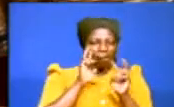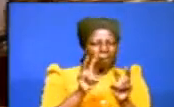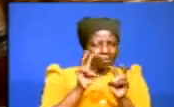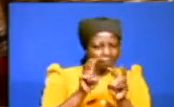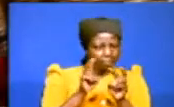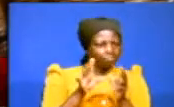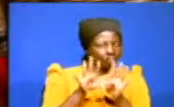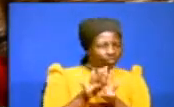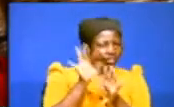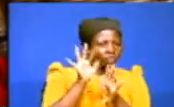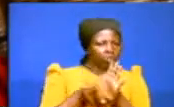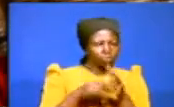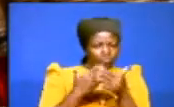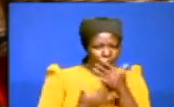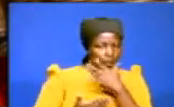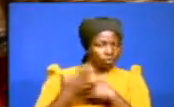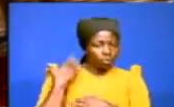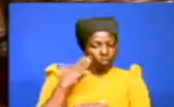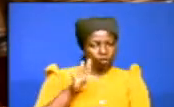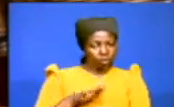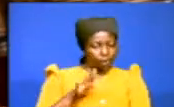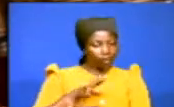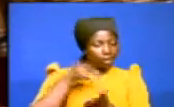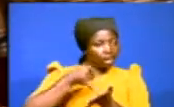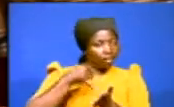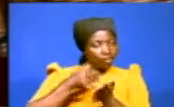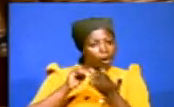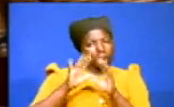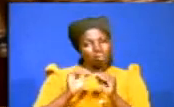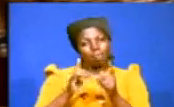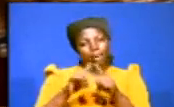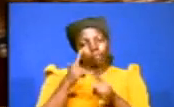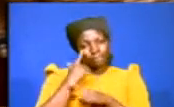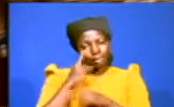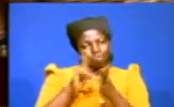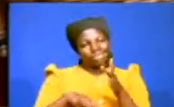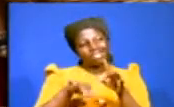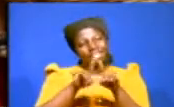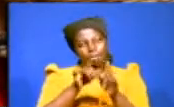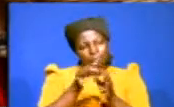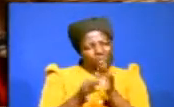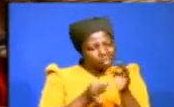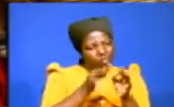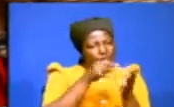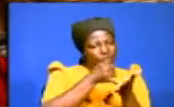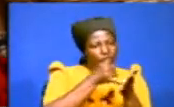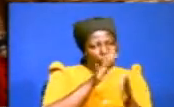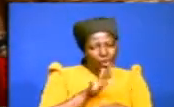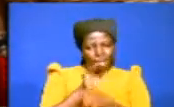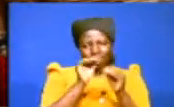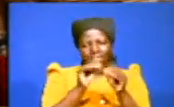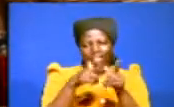ambapo tulikuwa hapo awali wamama huko wanahusishwa sana, lakini tukaona ya kwamba hata kama bila kuhusisha wamama hakuna jambo